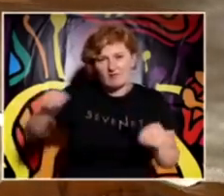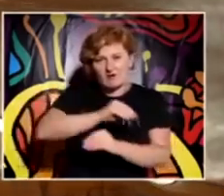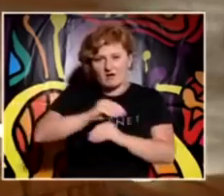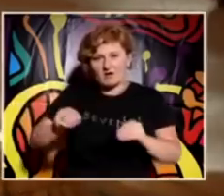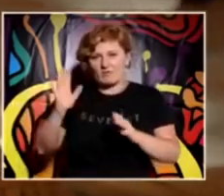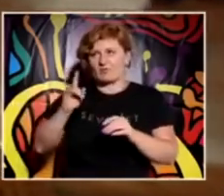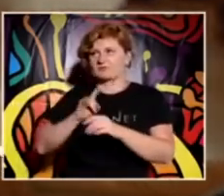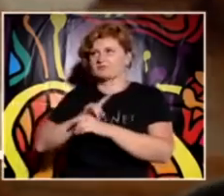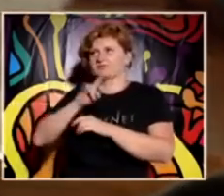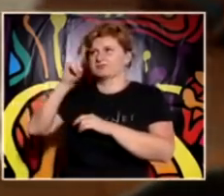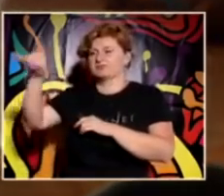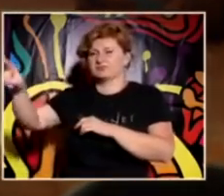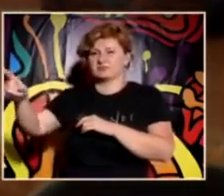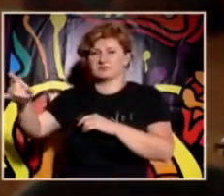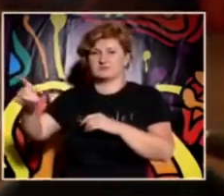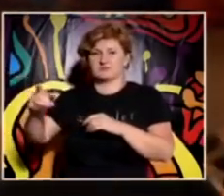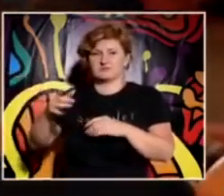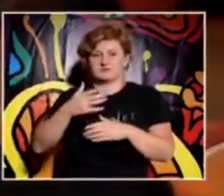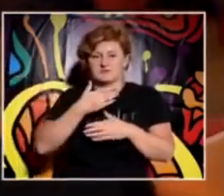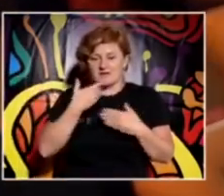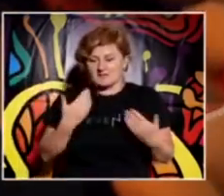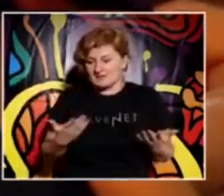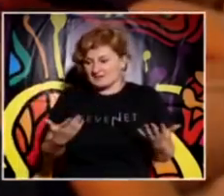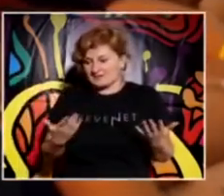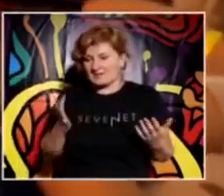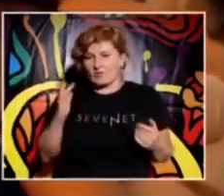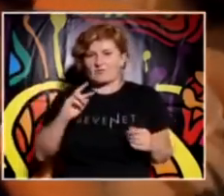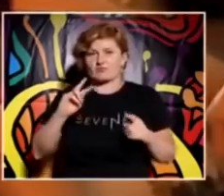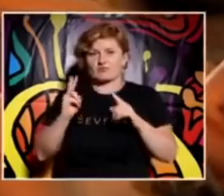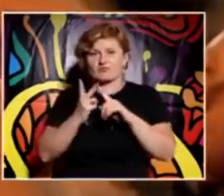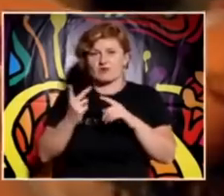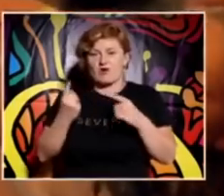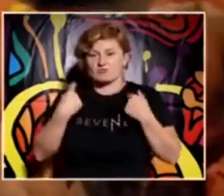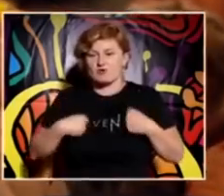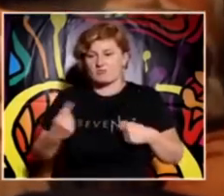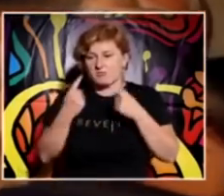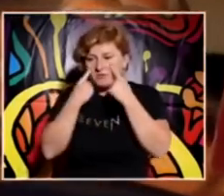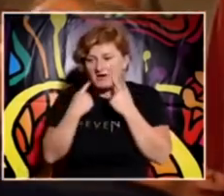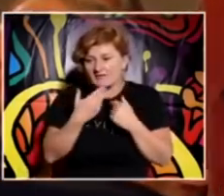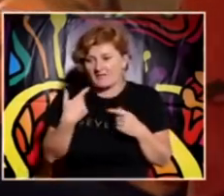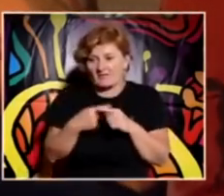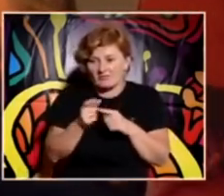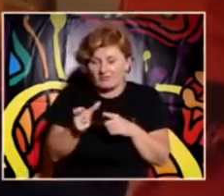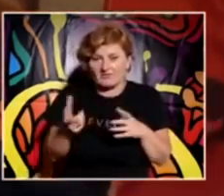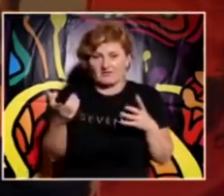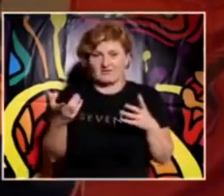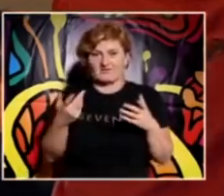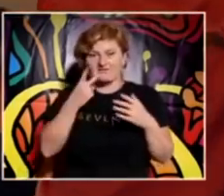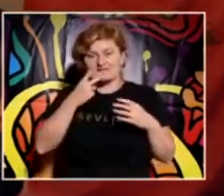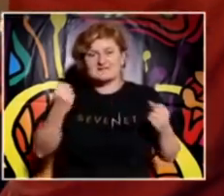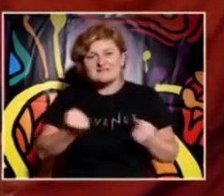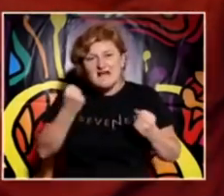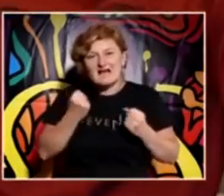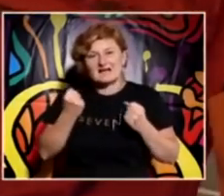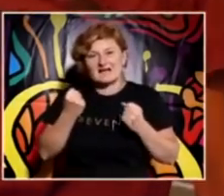Korei po tym, jak sprzymierzył z tobą pół świata i widzisz, jak druga osoba się rozkleja, no to starasz się, żeby ten